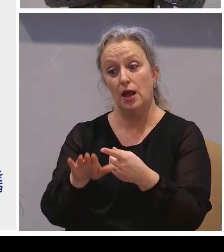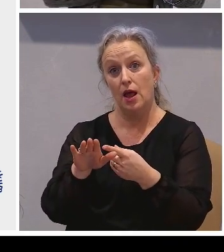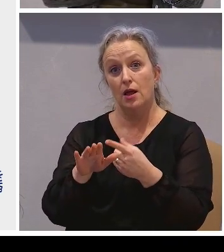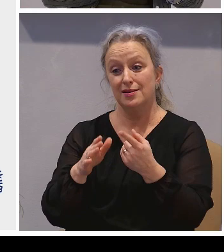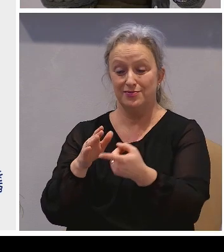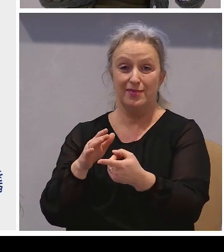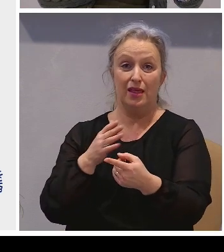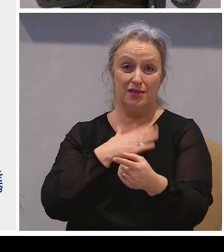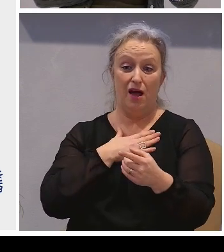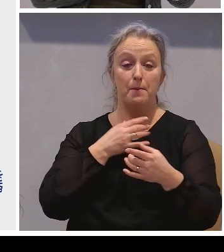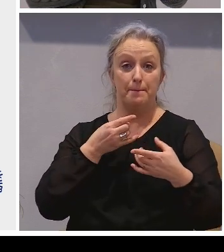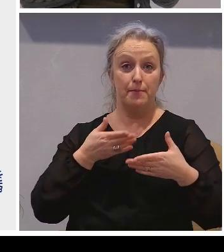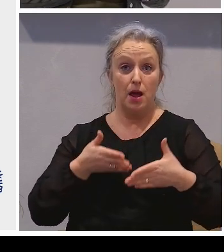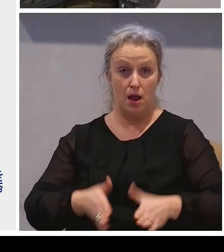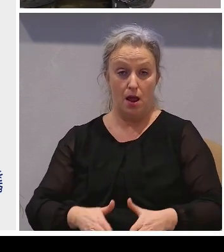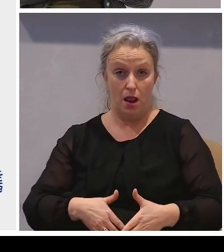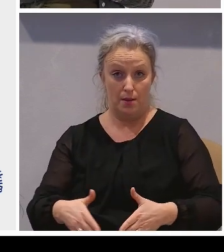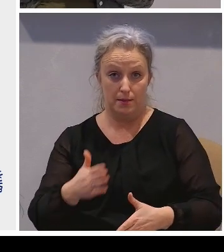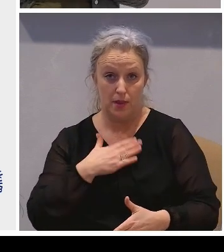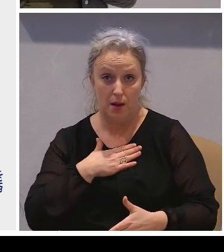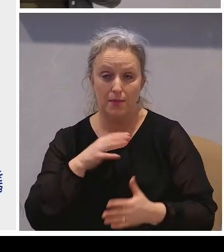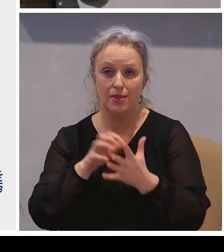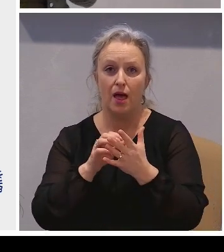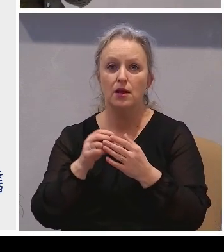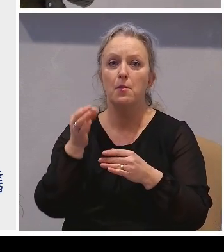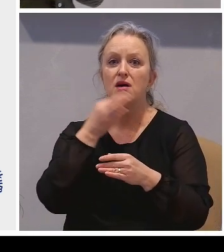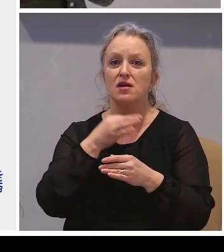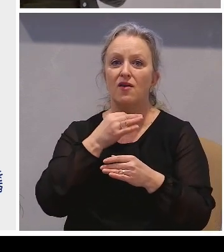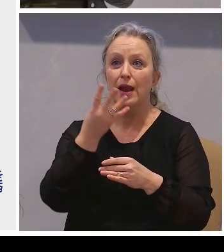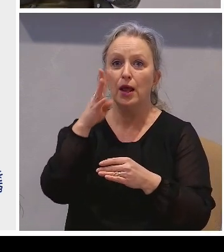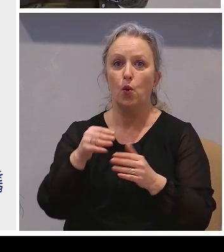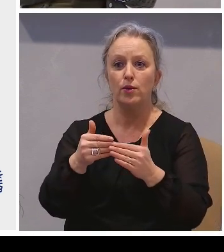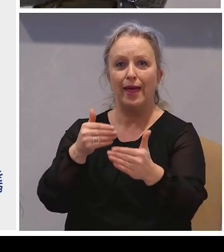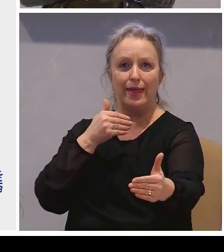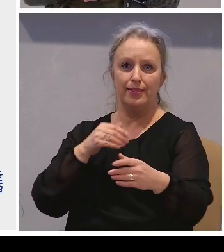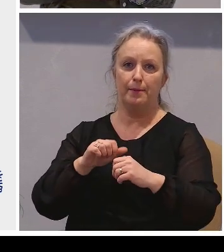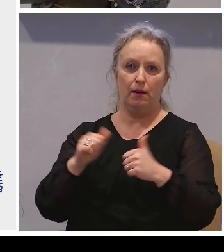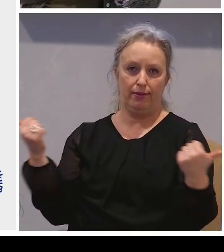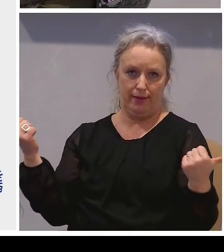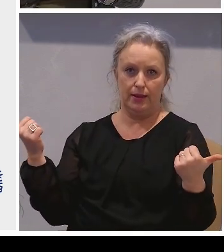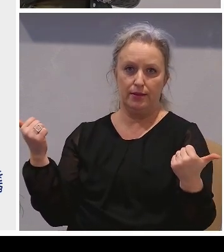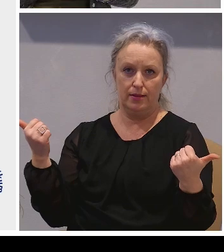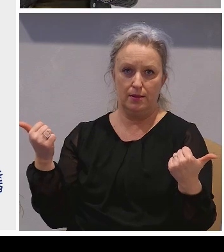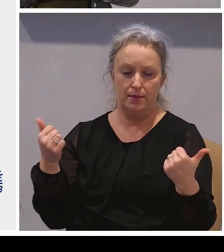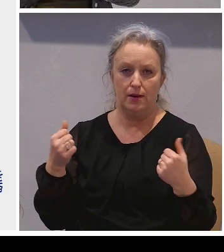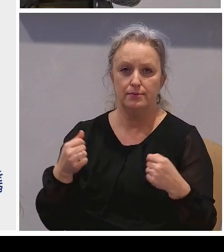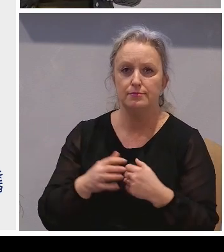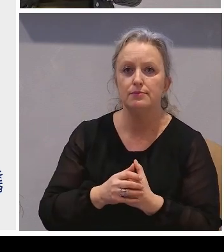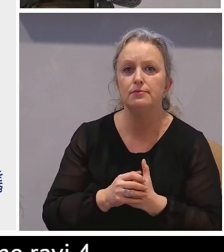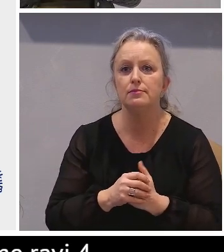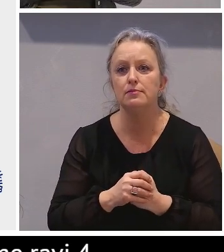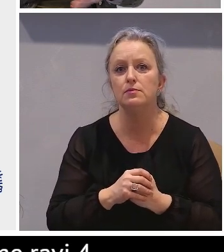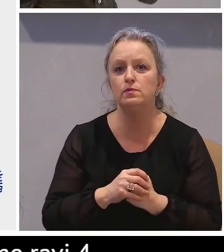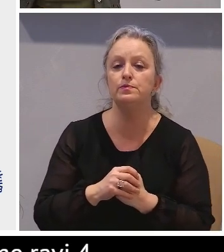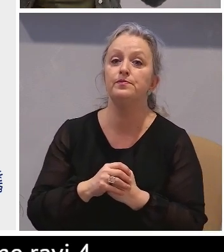saamise soov, siis me peaksime selle ravimi 4 kuud So if the patient katkestama selle wishes to ravimi procreate, võtmise. we should